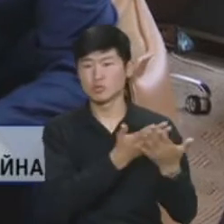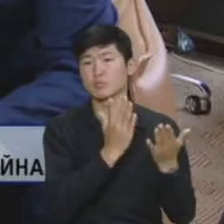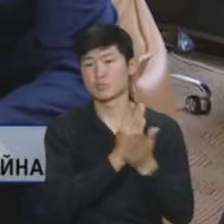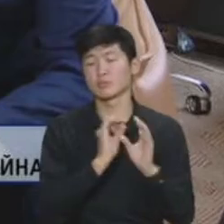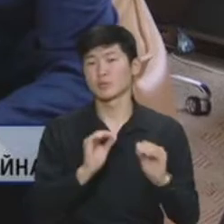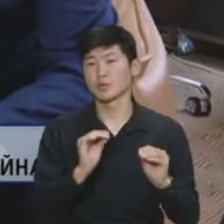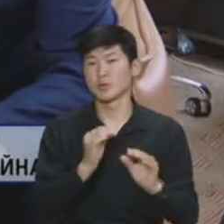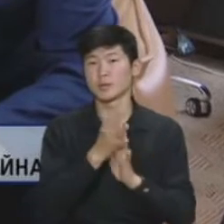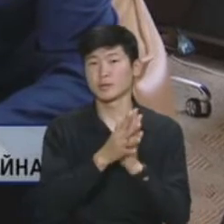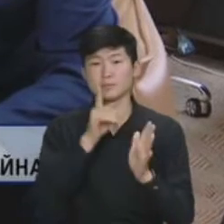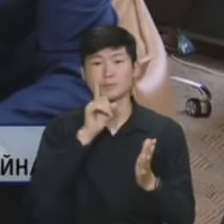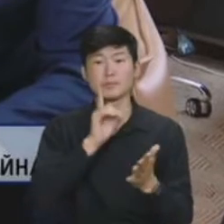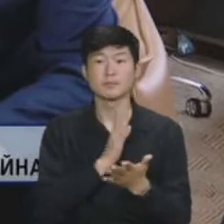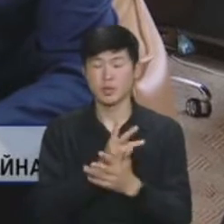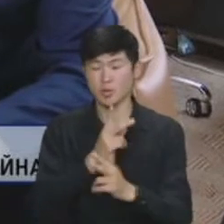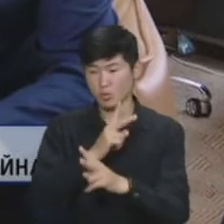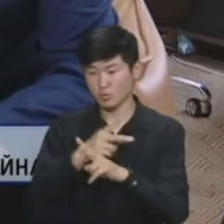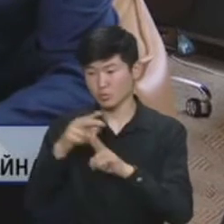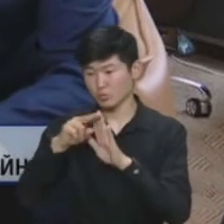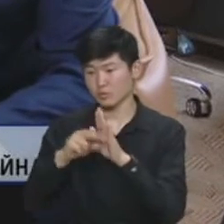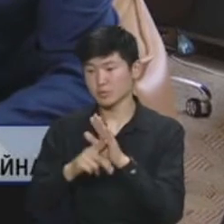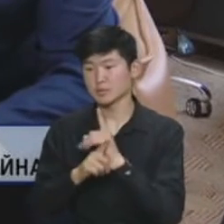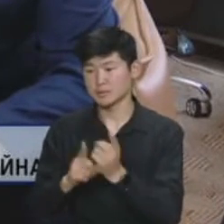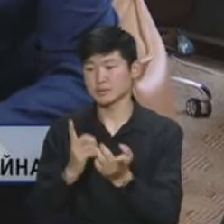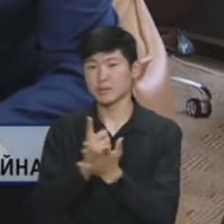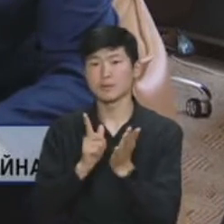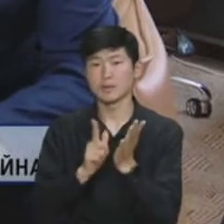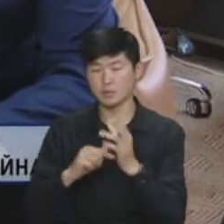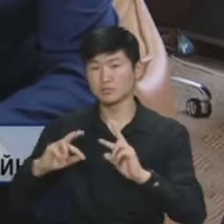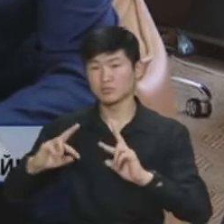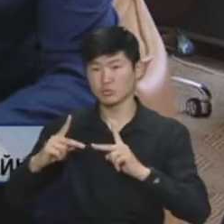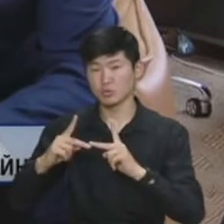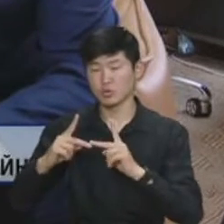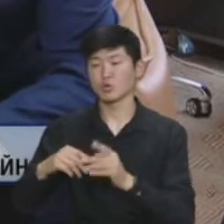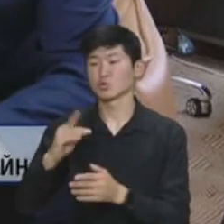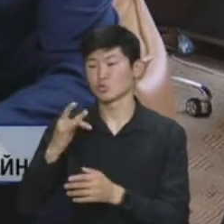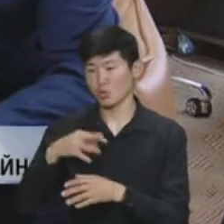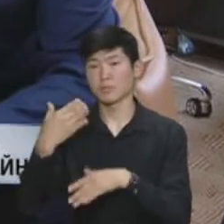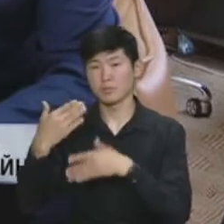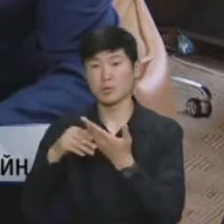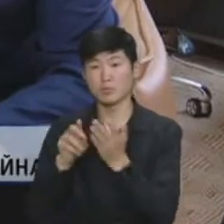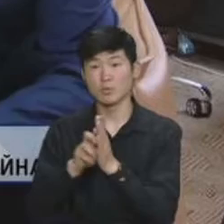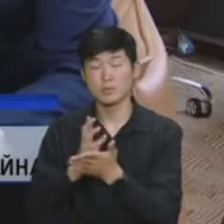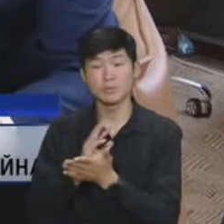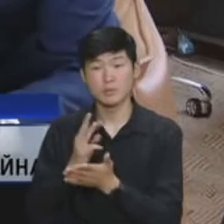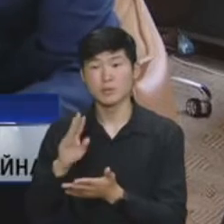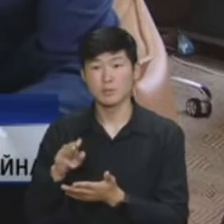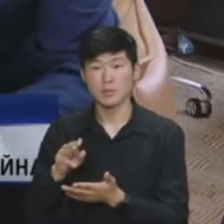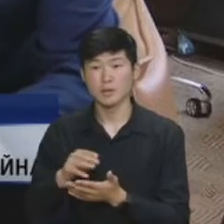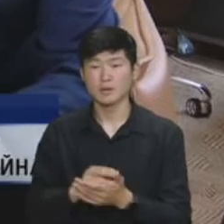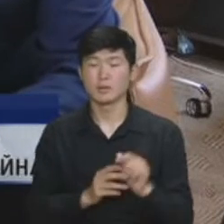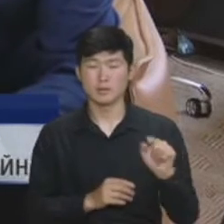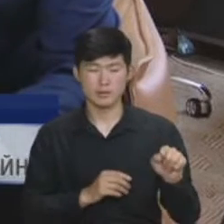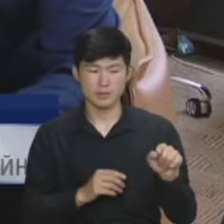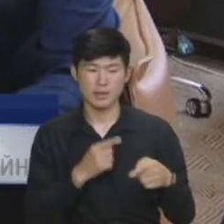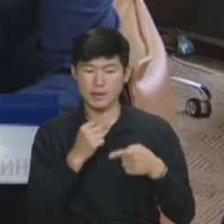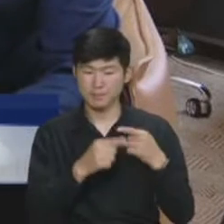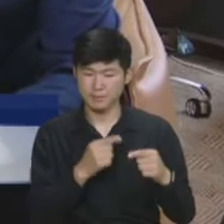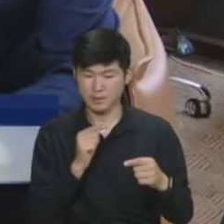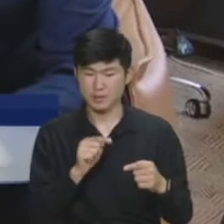явагдана гэж хэлмээр байна. Мэдээж хууль тогтоомжуудаа шаардлагатай өөрчлөлтүүдээ оруулаад журам болсоолоод явах гэх юм. Энэ бол хамгийн